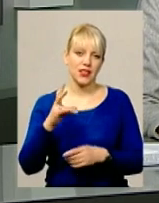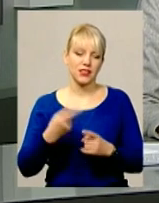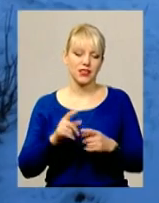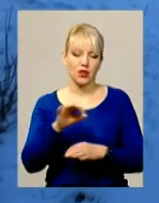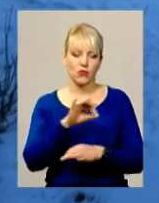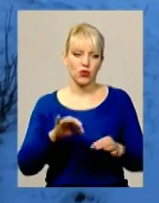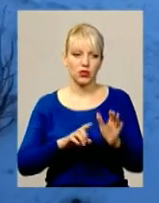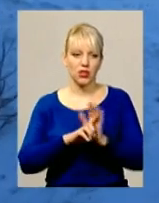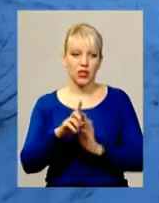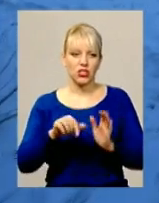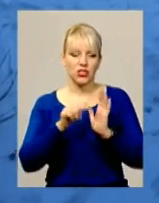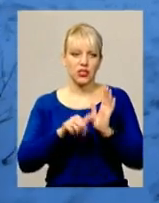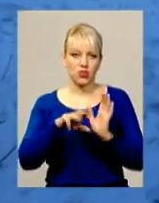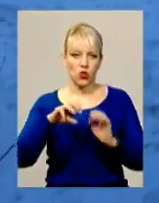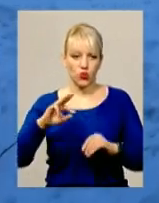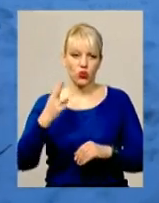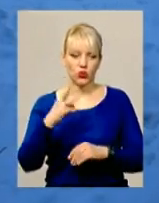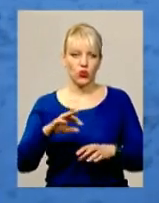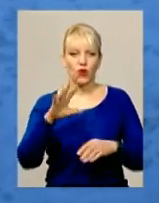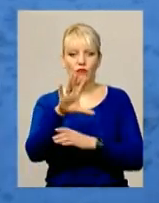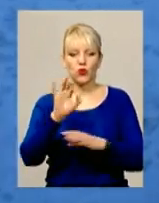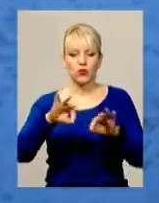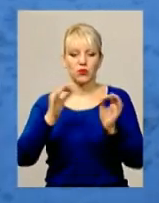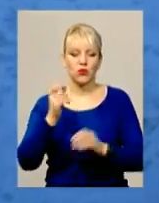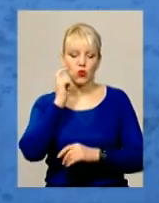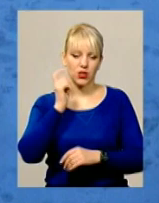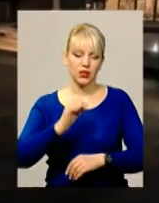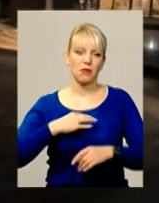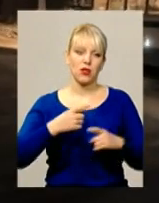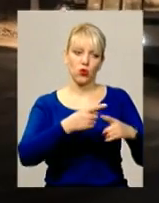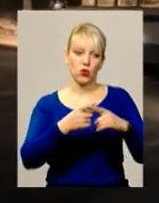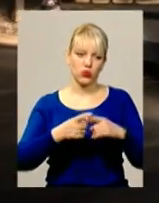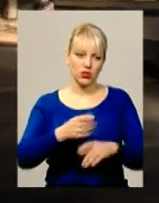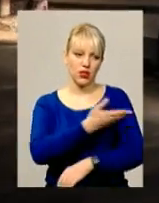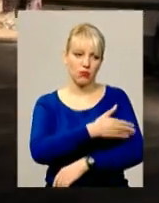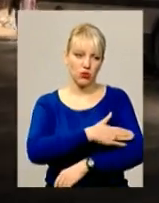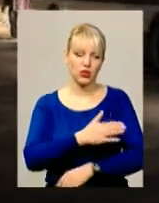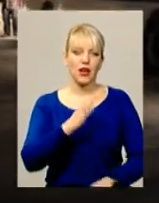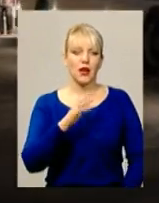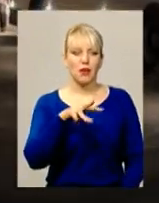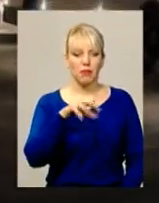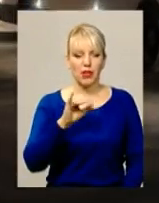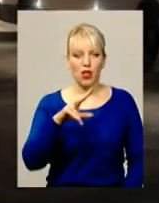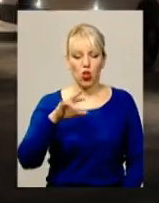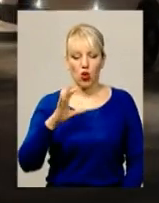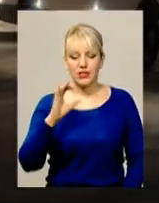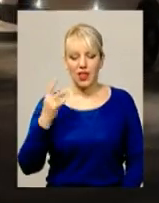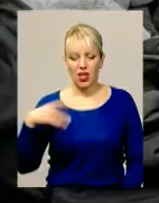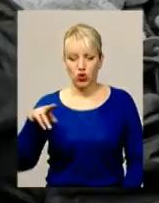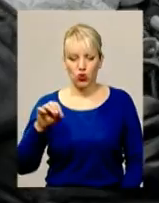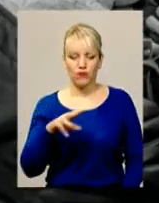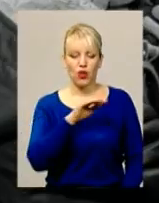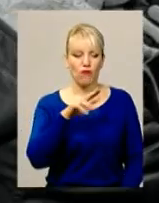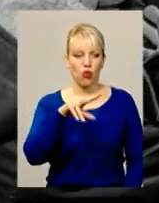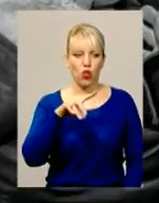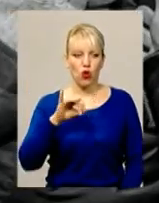стартував 16 лютого. Троє фотомитців з України, Білорусі та Польщі – це Валерій Мілосердов, Олексій Шинкаренко та Маріуш